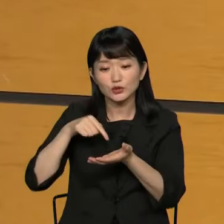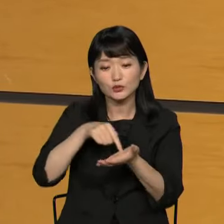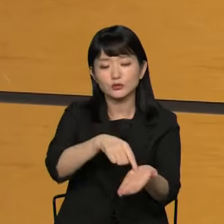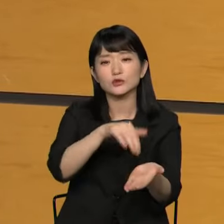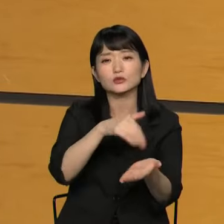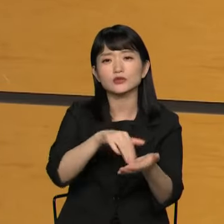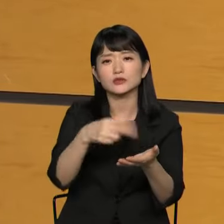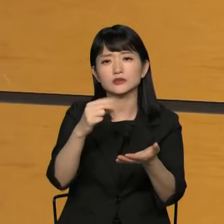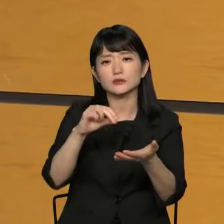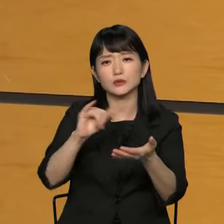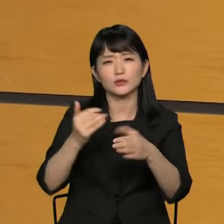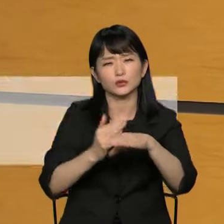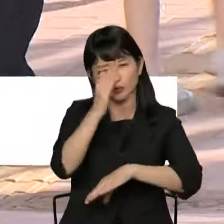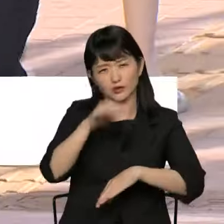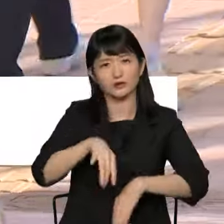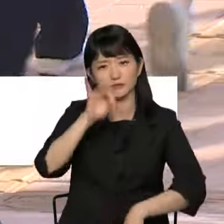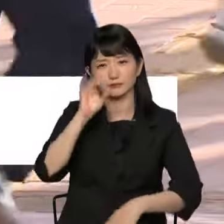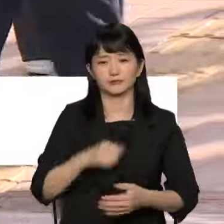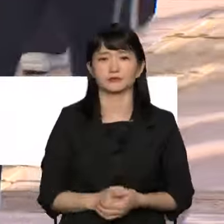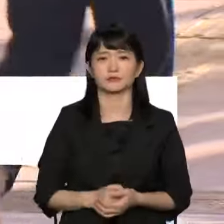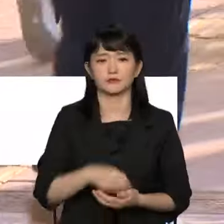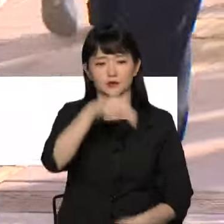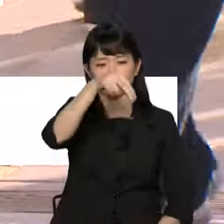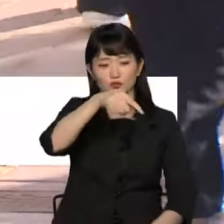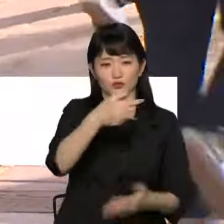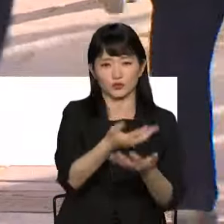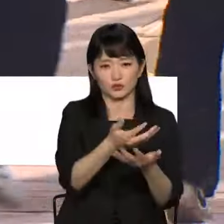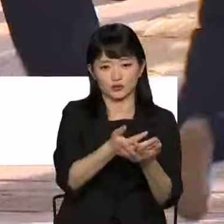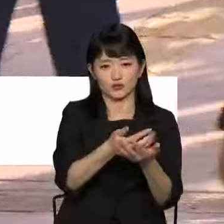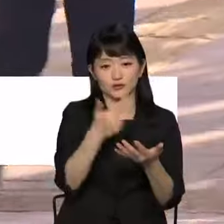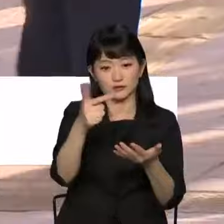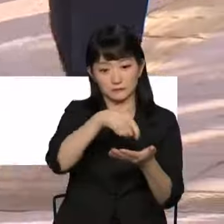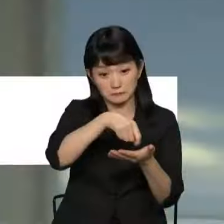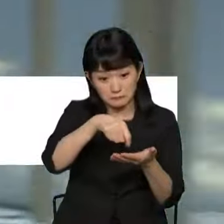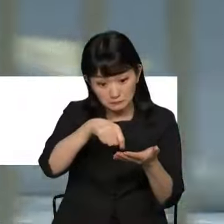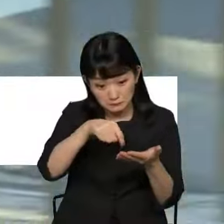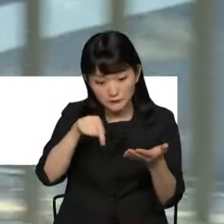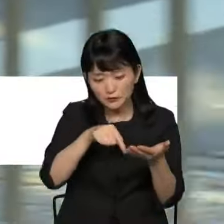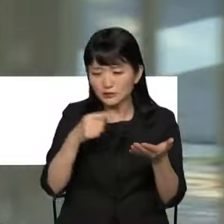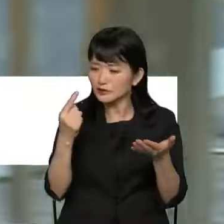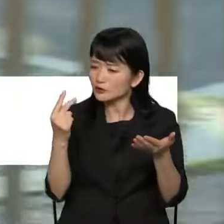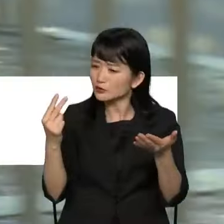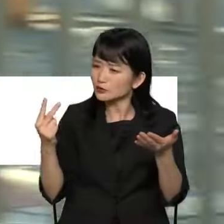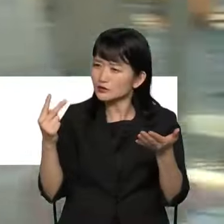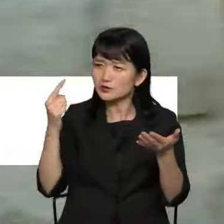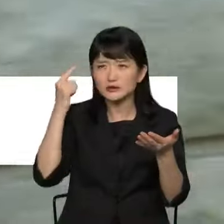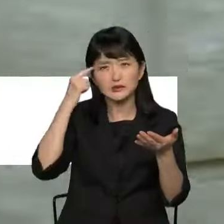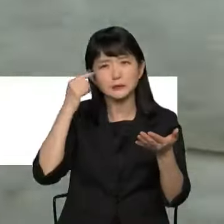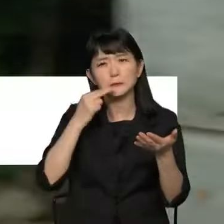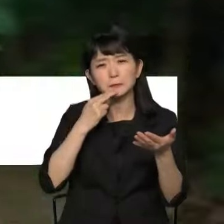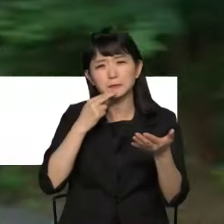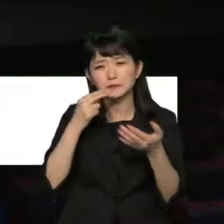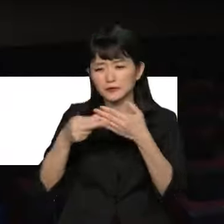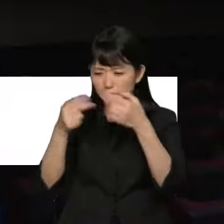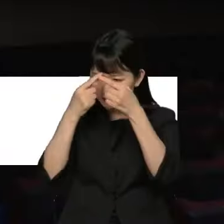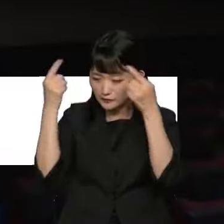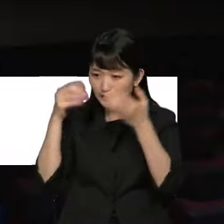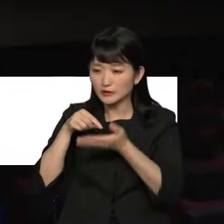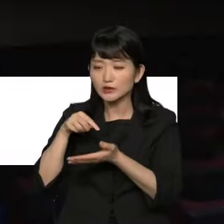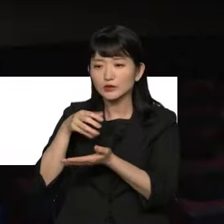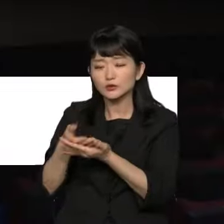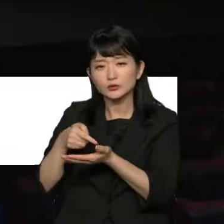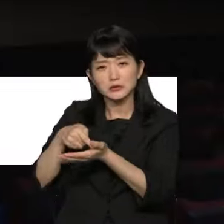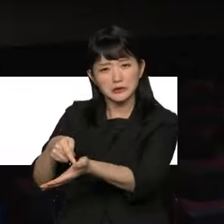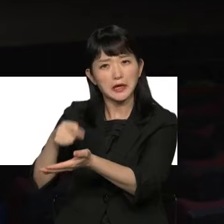처음입니다. 수시 원서 6장을 쓰는데 그래도 한두 장은 한번 생각하지 않았던 의대 한번